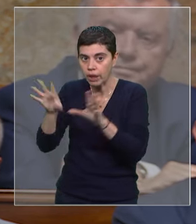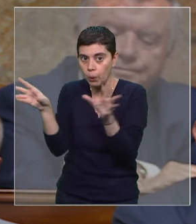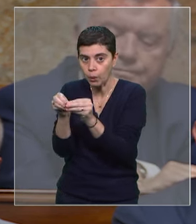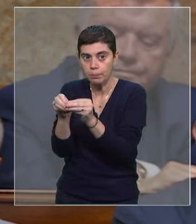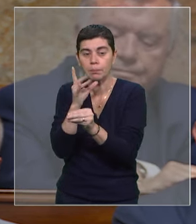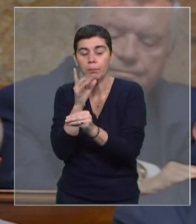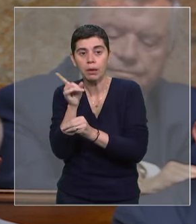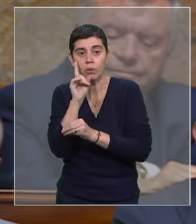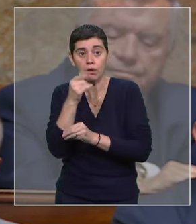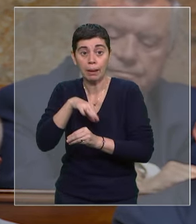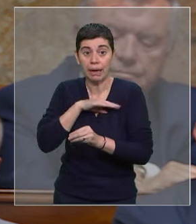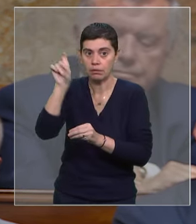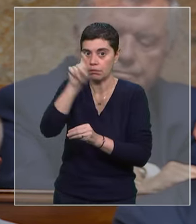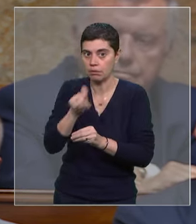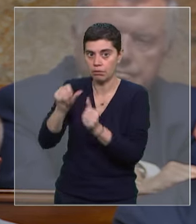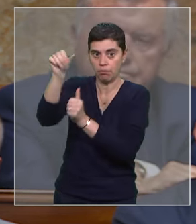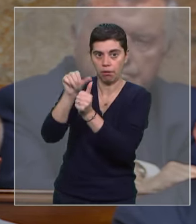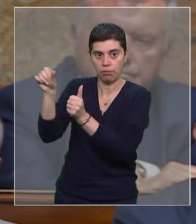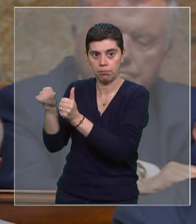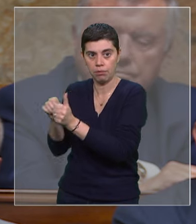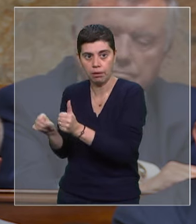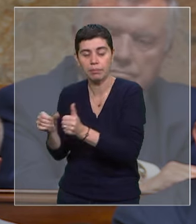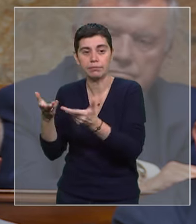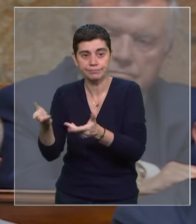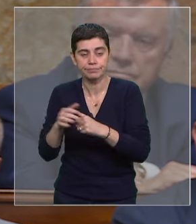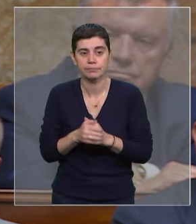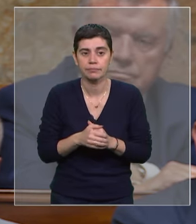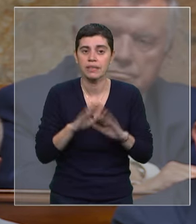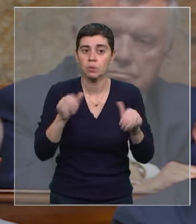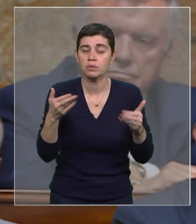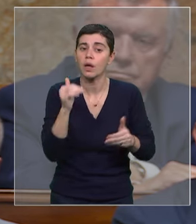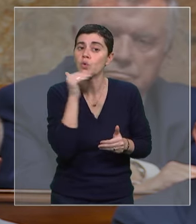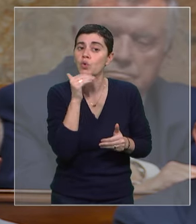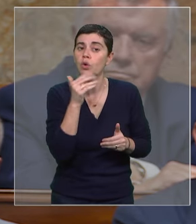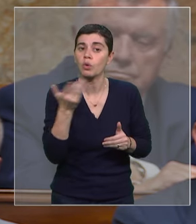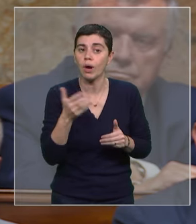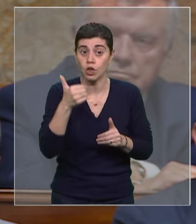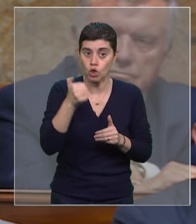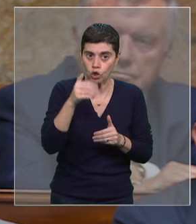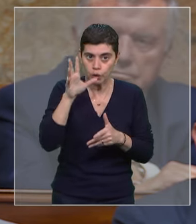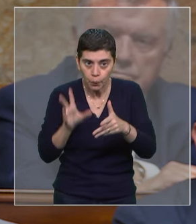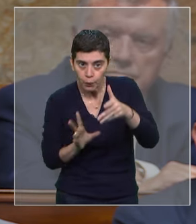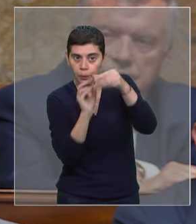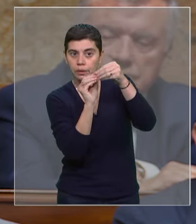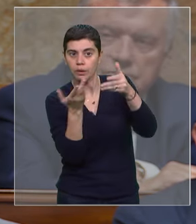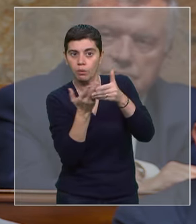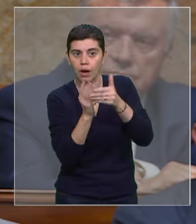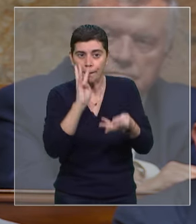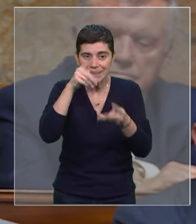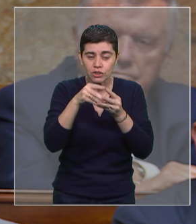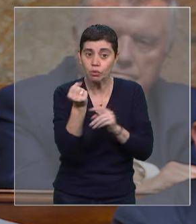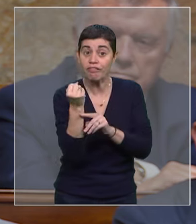en raison de contraintes géographiques. Dès lors, il me semble urgent d'associer la Corse à la mission flash relative